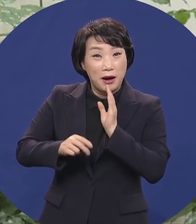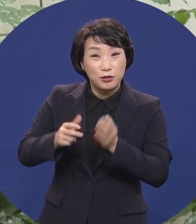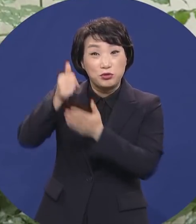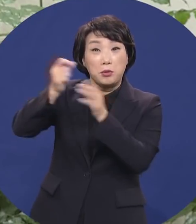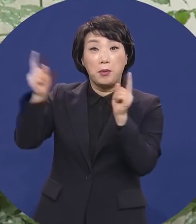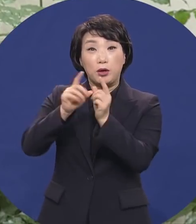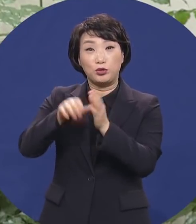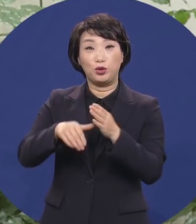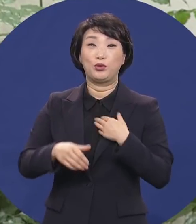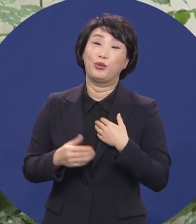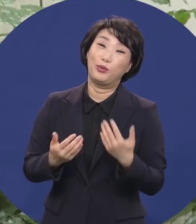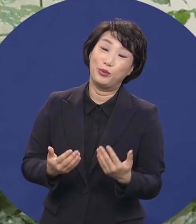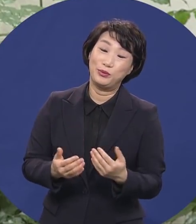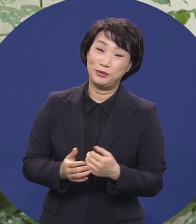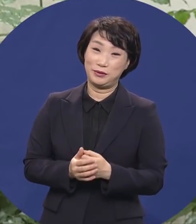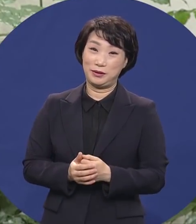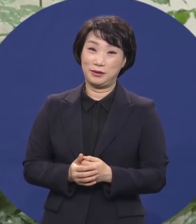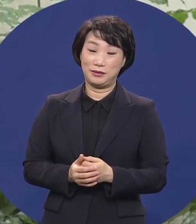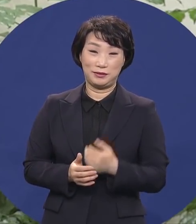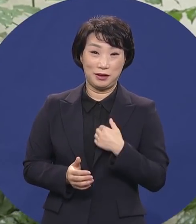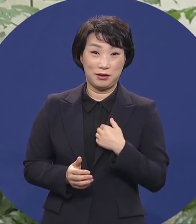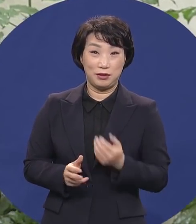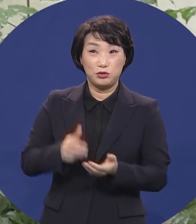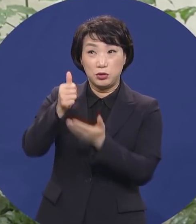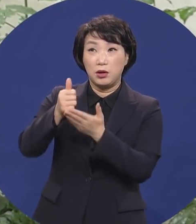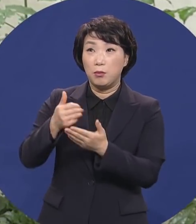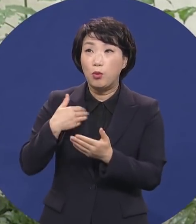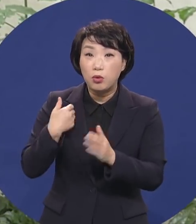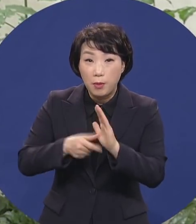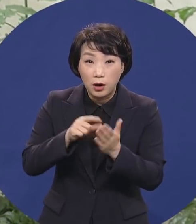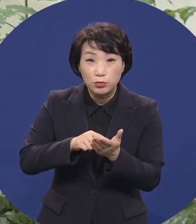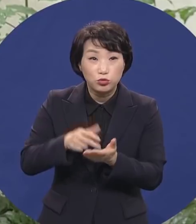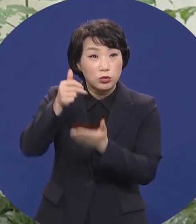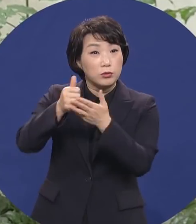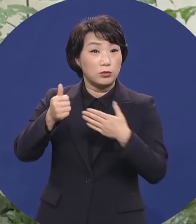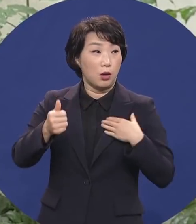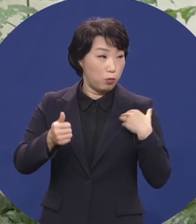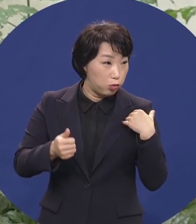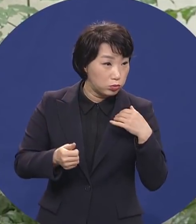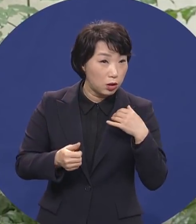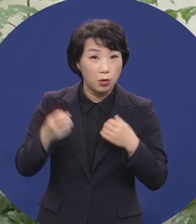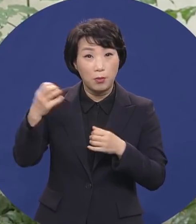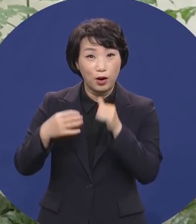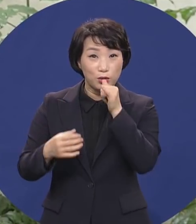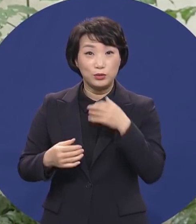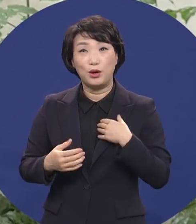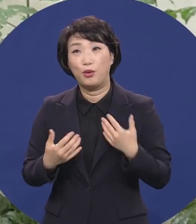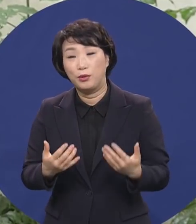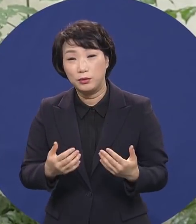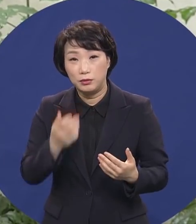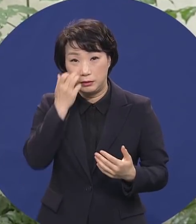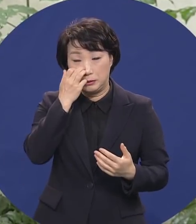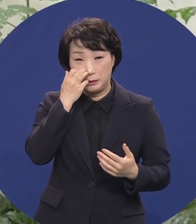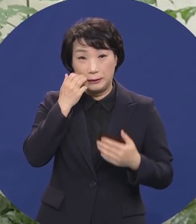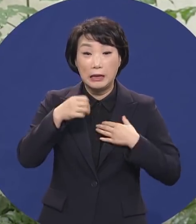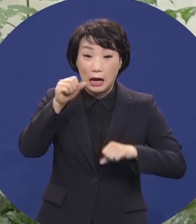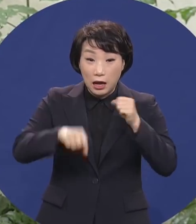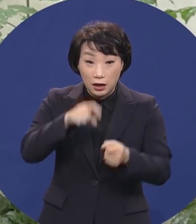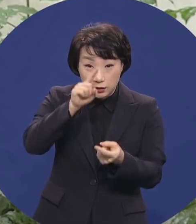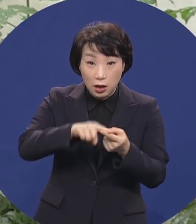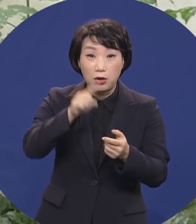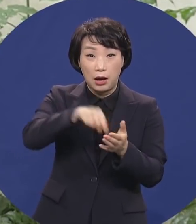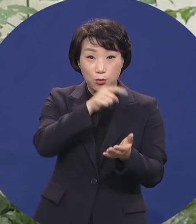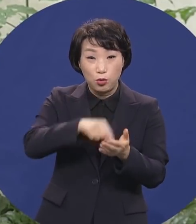그날, 내가 주님을 모르는 만큼 주님도 나를 모른다 할 텐데, 행한 대로 갚고 힘은